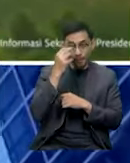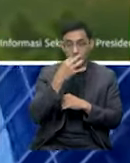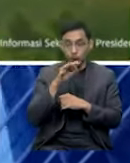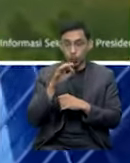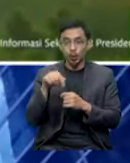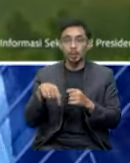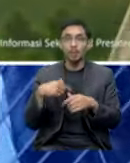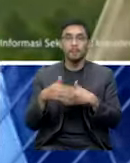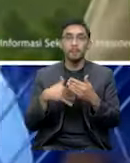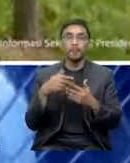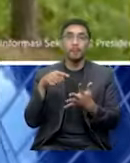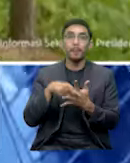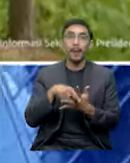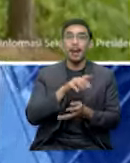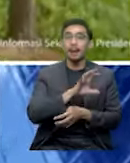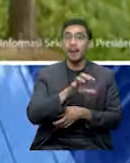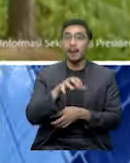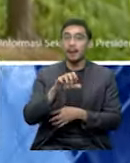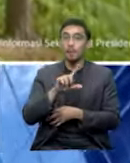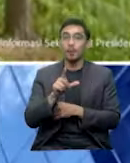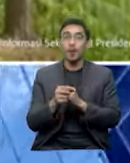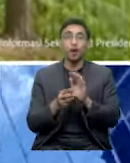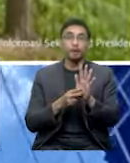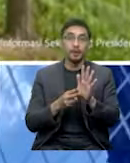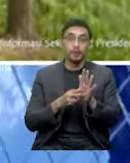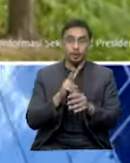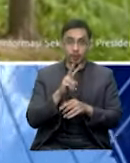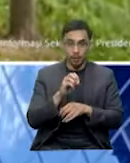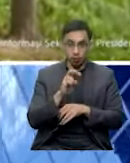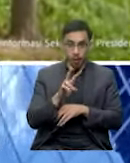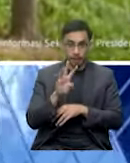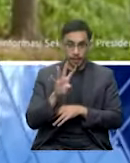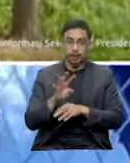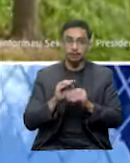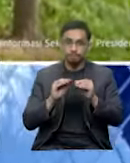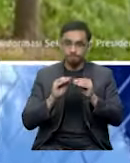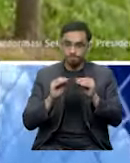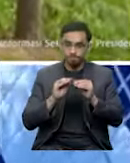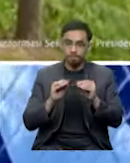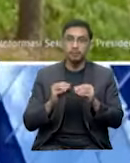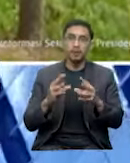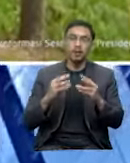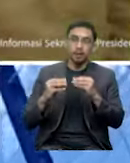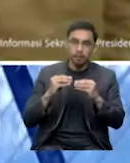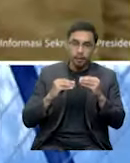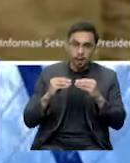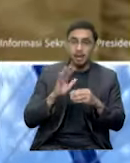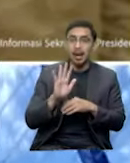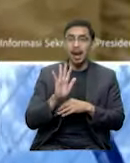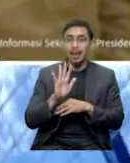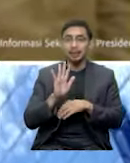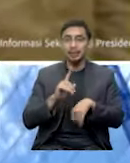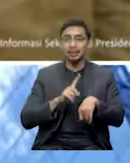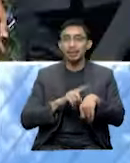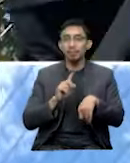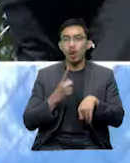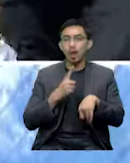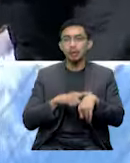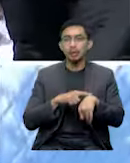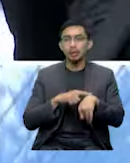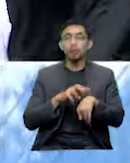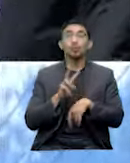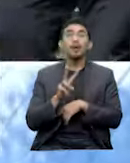bulan November 2024 mendatang. Dan nanti Rapim rencananya akan digelar pada pukul 2 siang